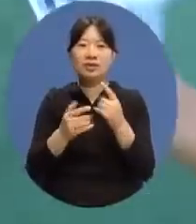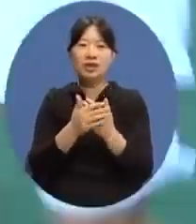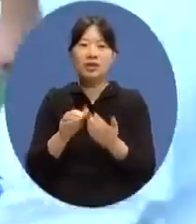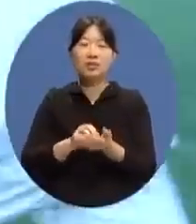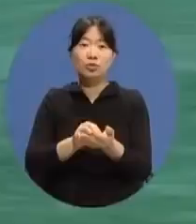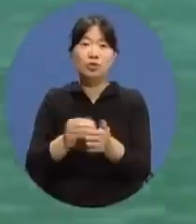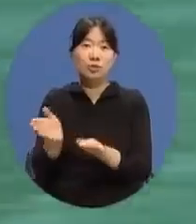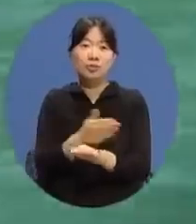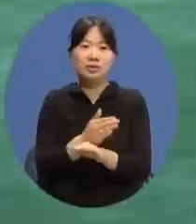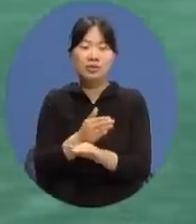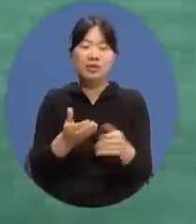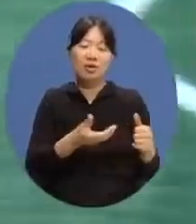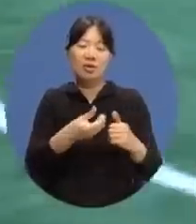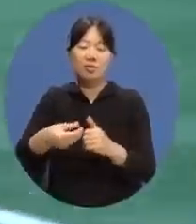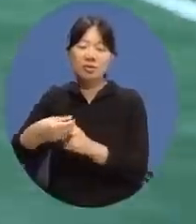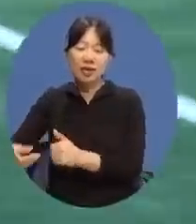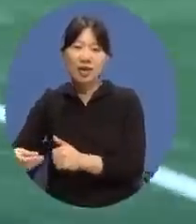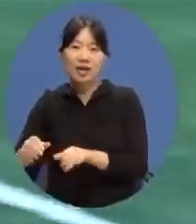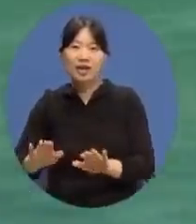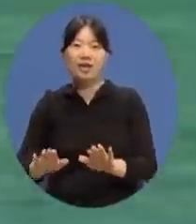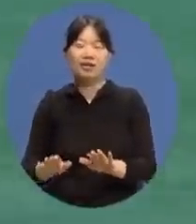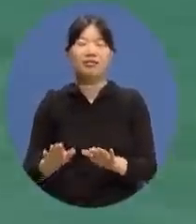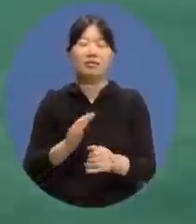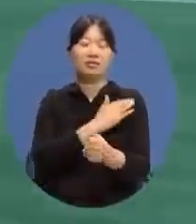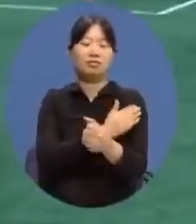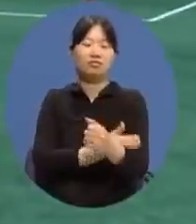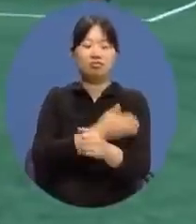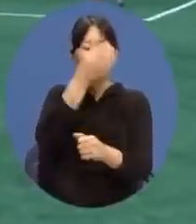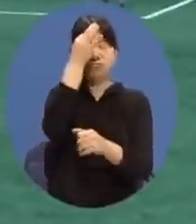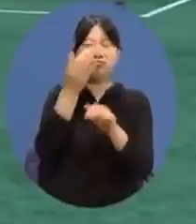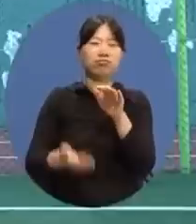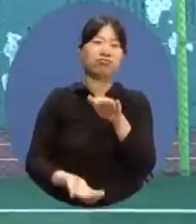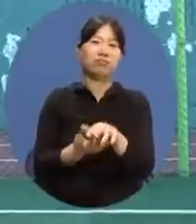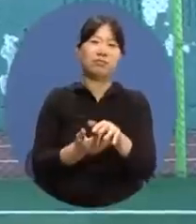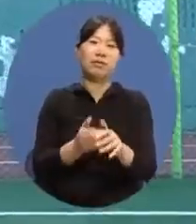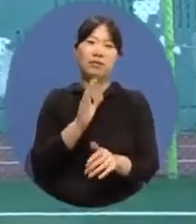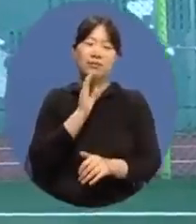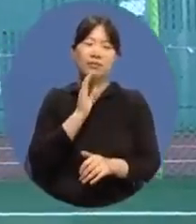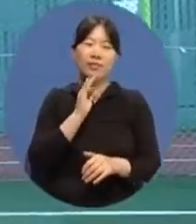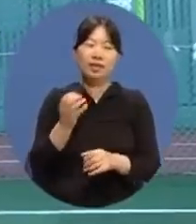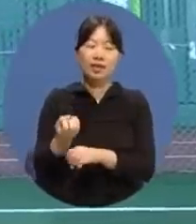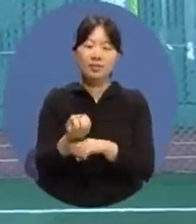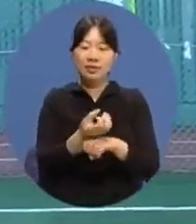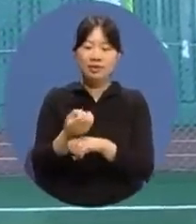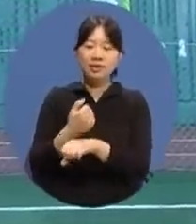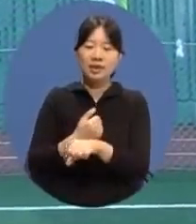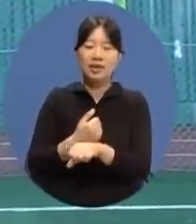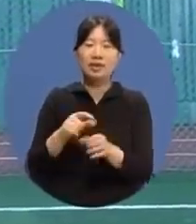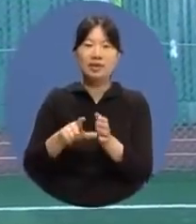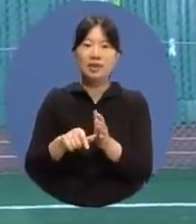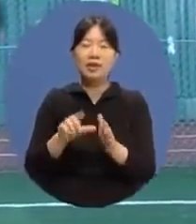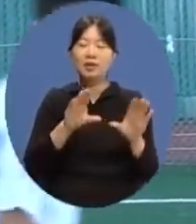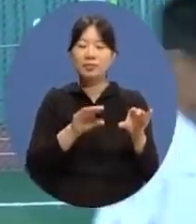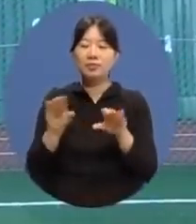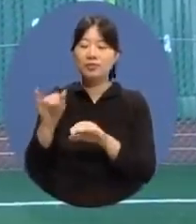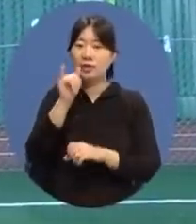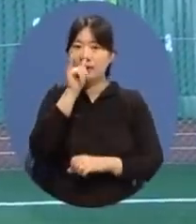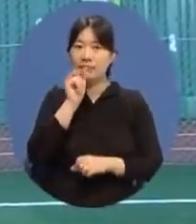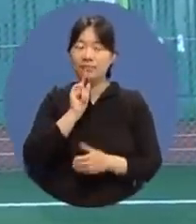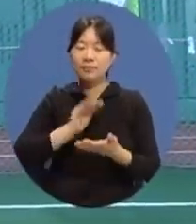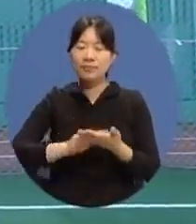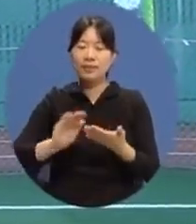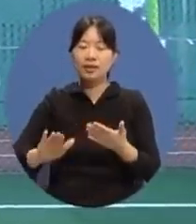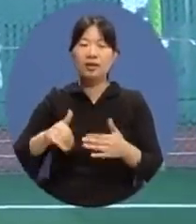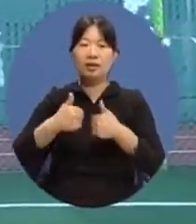출전하면서부터 스카우트 제의가 올 정도로 출중한 실력을 선보였다는데요. 이런 패스하고 이런 부분이 되게 좀 부드러워요. 그리고